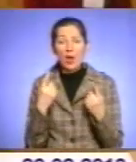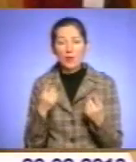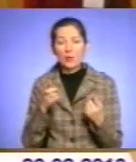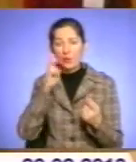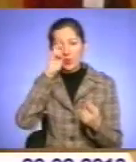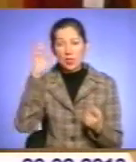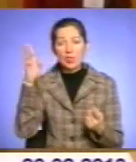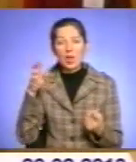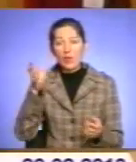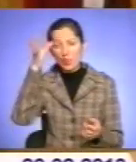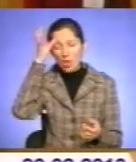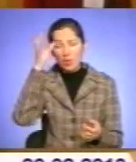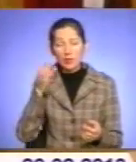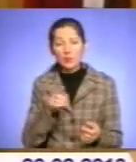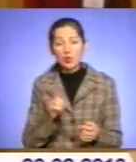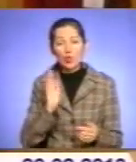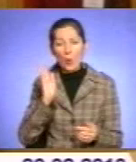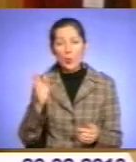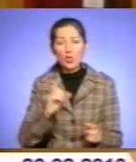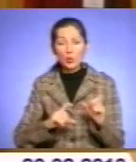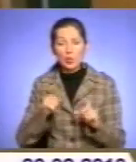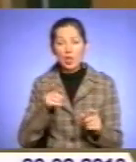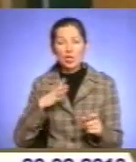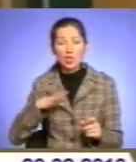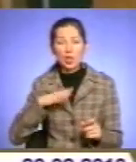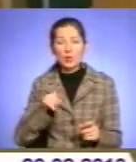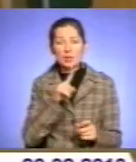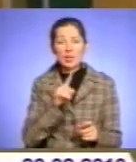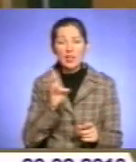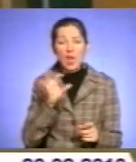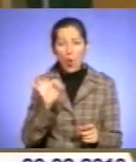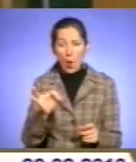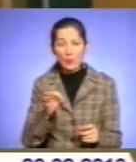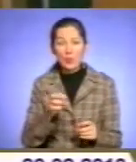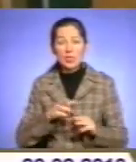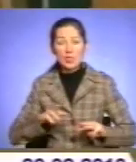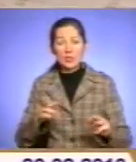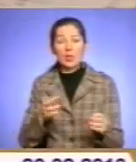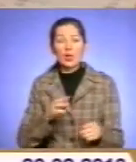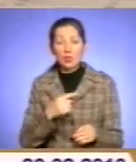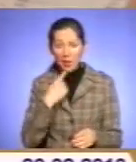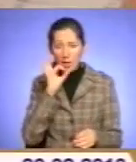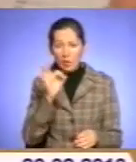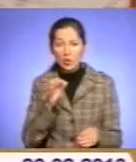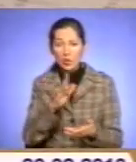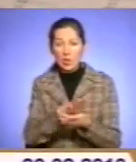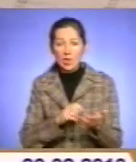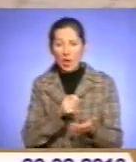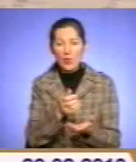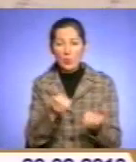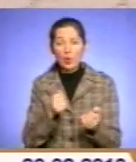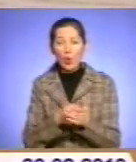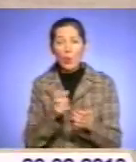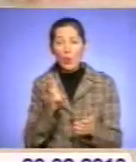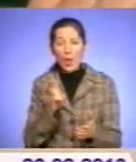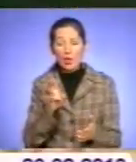діячів. А от щодо майбутніх студентів, їх чекають на ЗНО. Міністерстві кваплять, заяви прийматимуть до 5 березня, однак дані можна